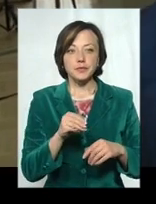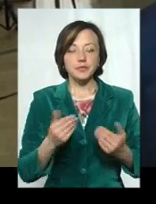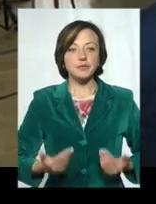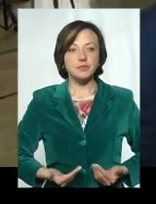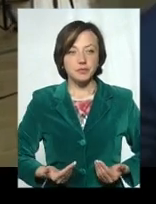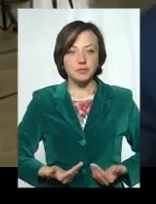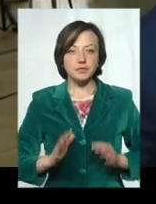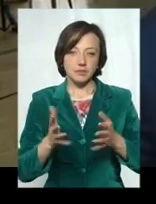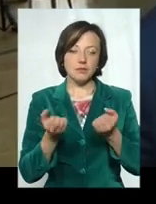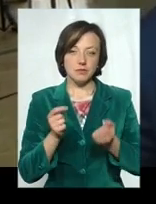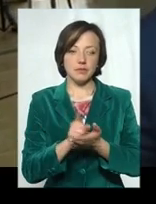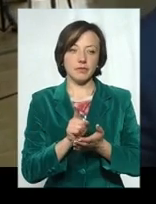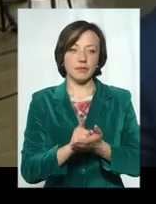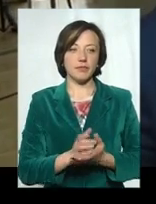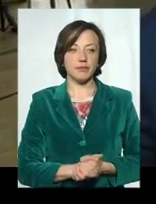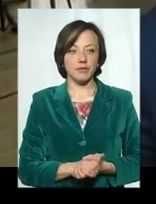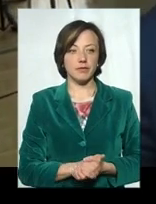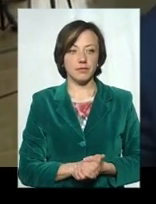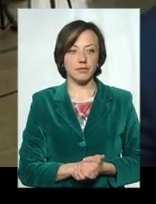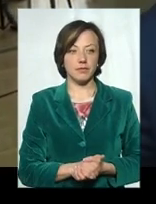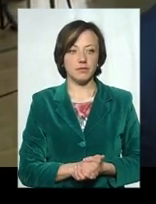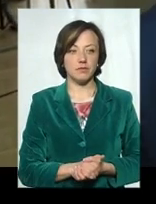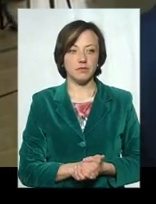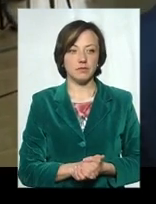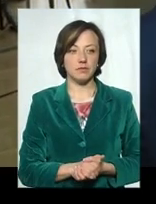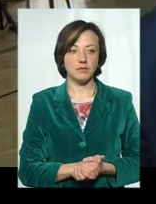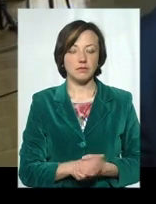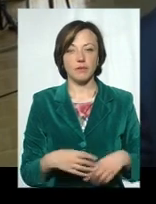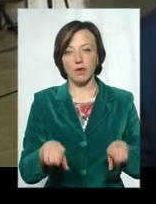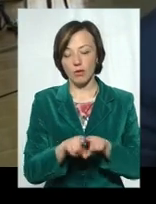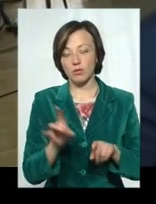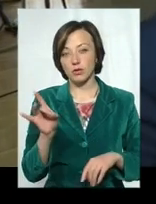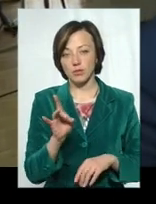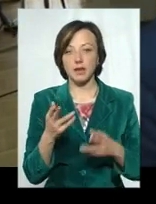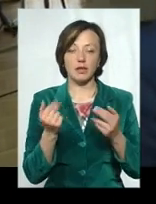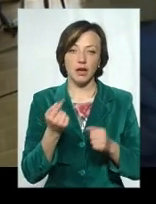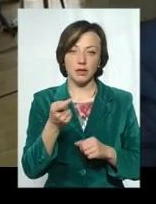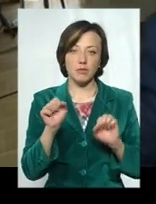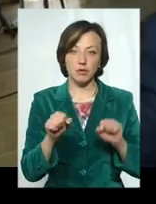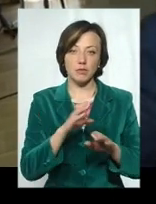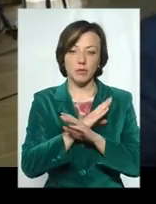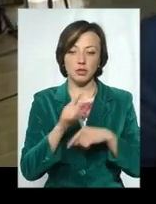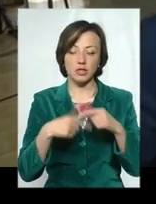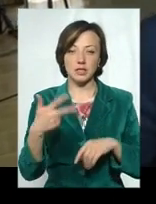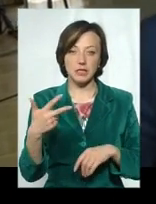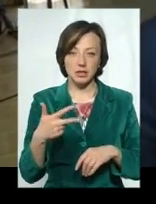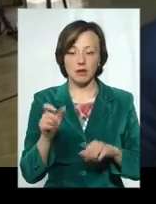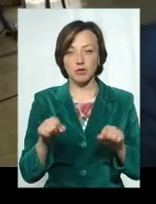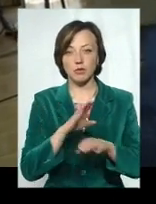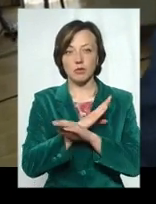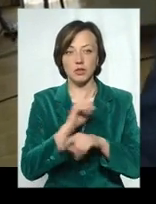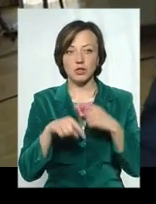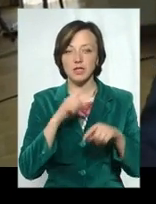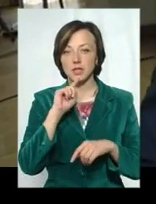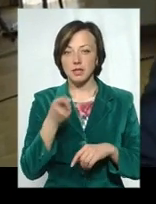життя будеш отримати пенсію. В такому-то розмірі. Да, ти можеш померти через 30 років, а можеш померти